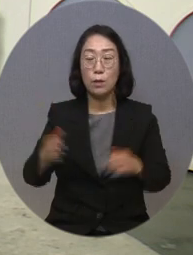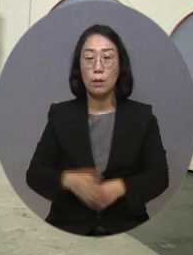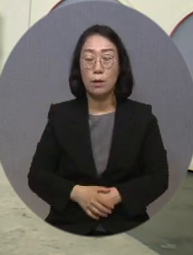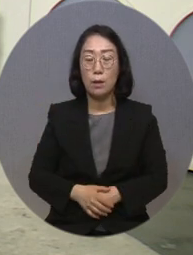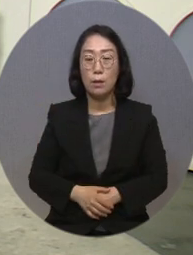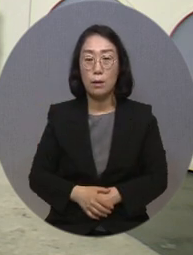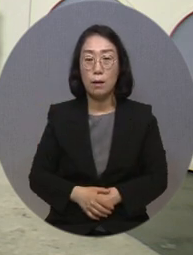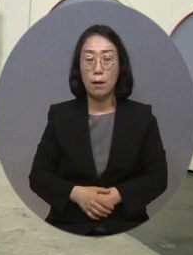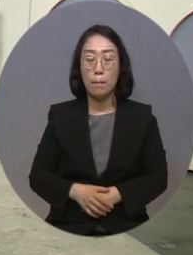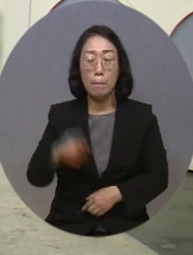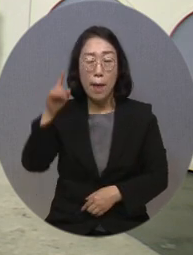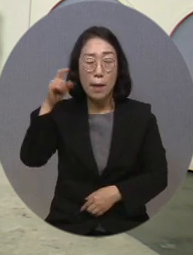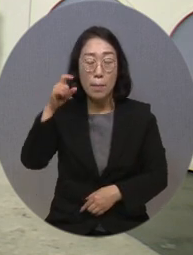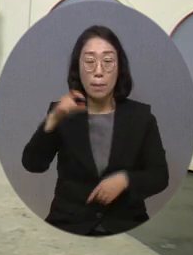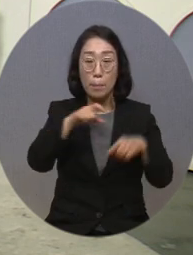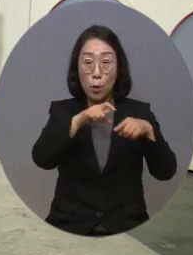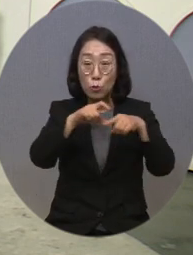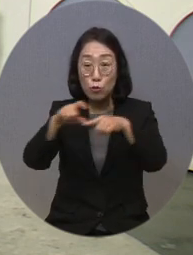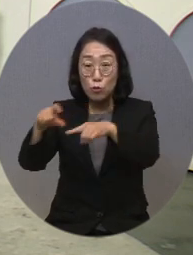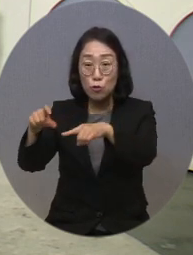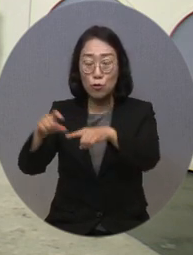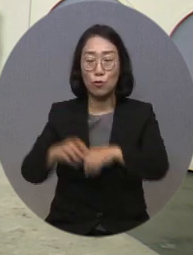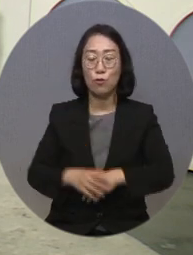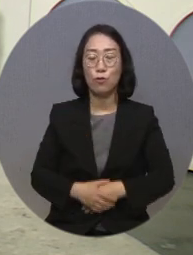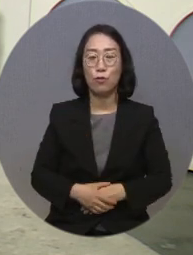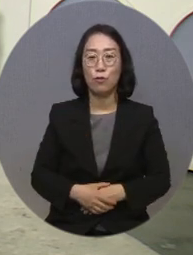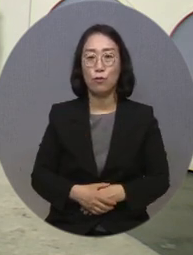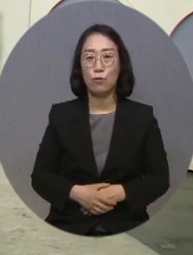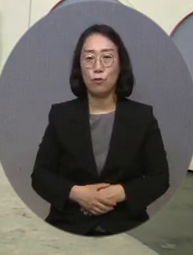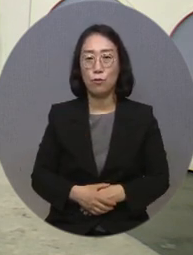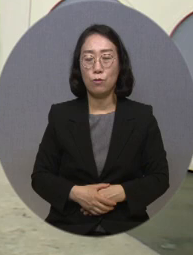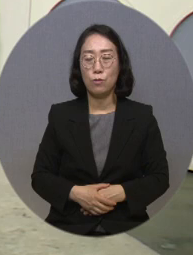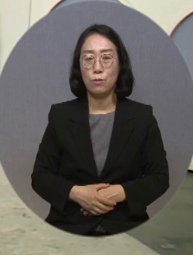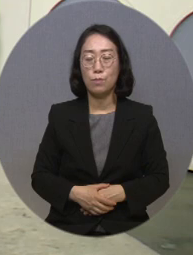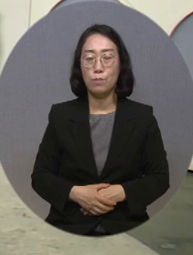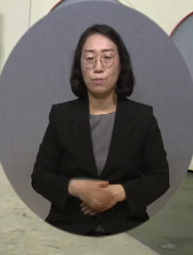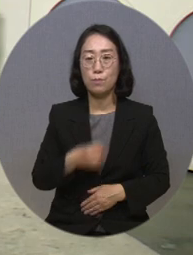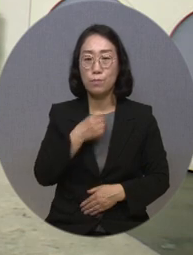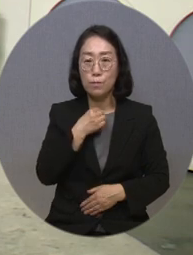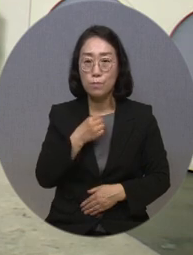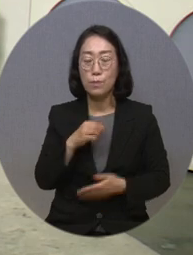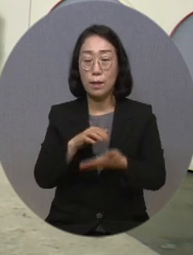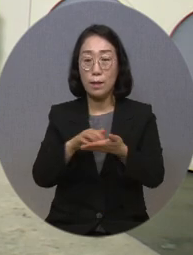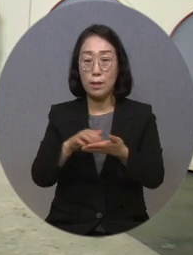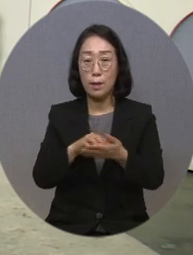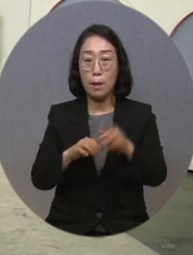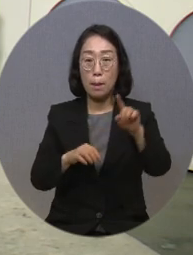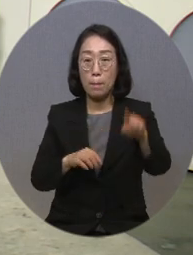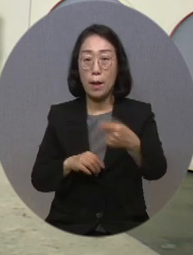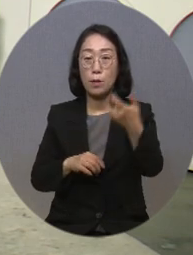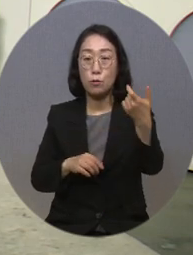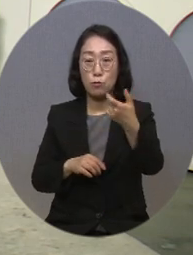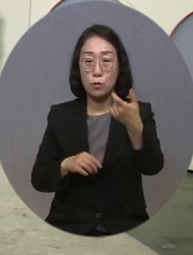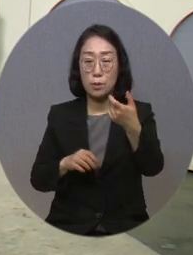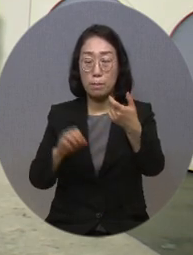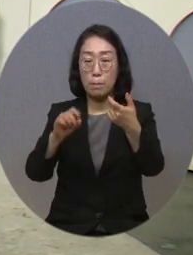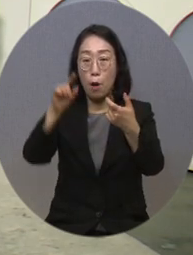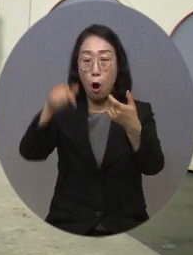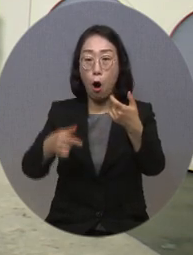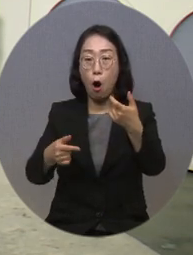1460일로 나누면 하루에 그냥 평균적으로 그냥 산술적으로 평균으로 따져도 하루에 한 160억 내지